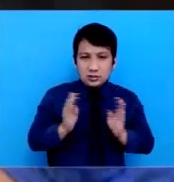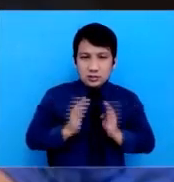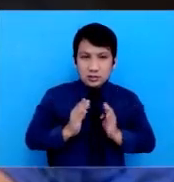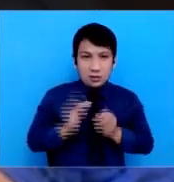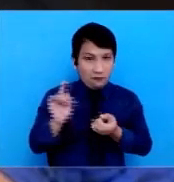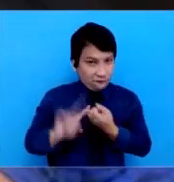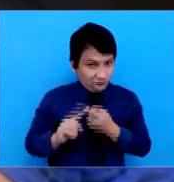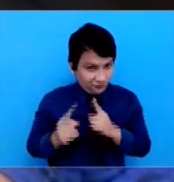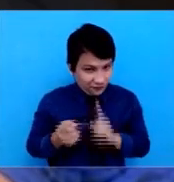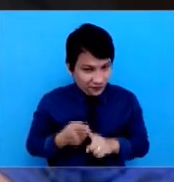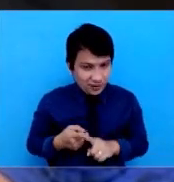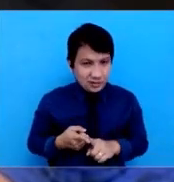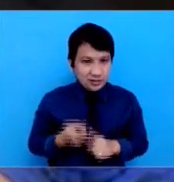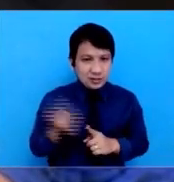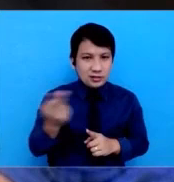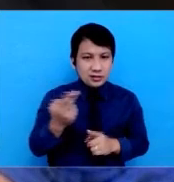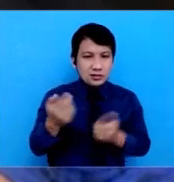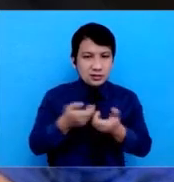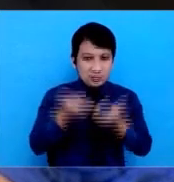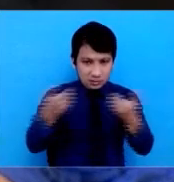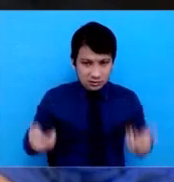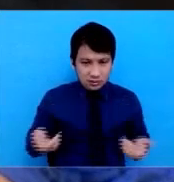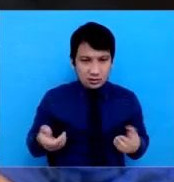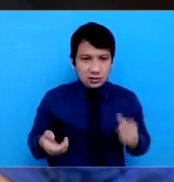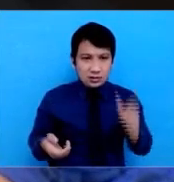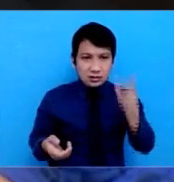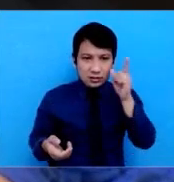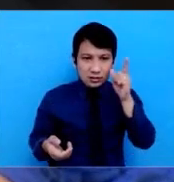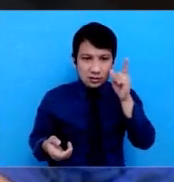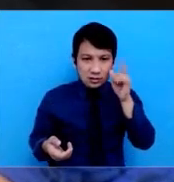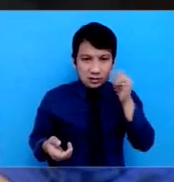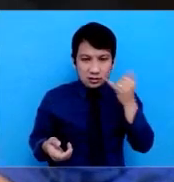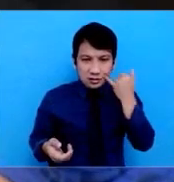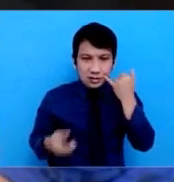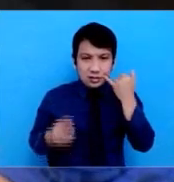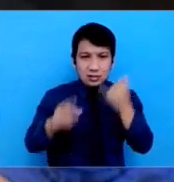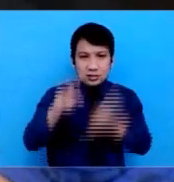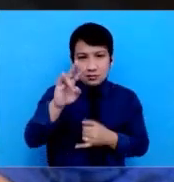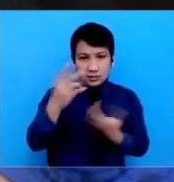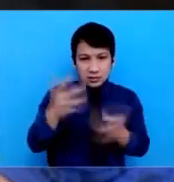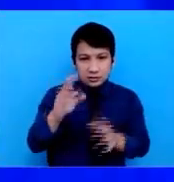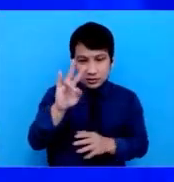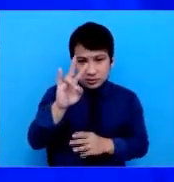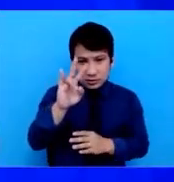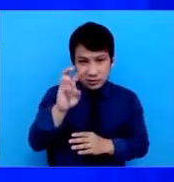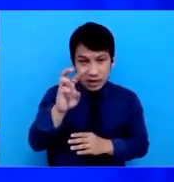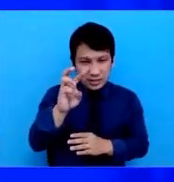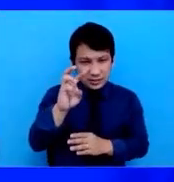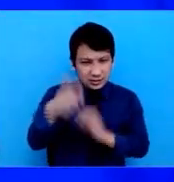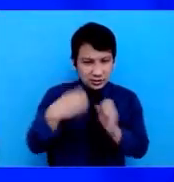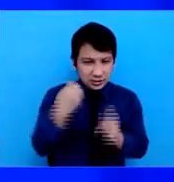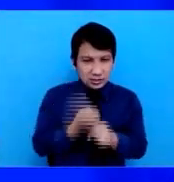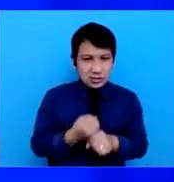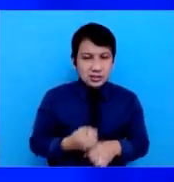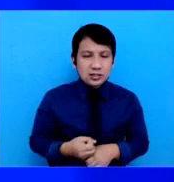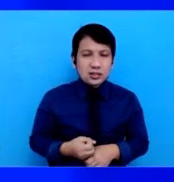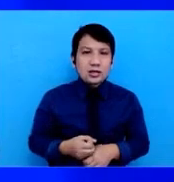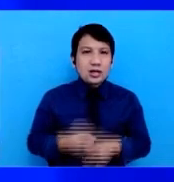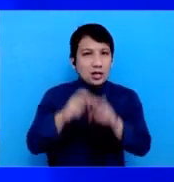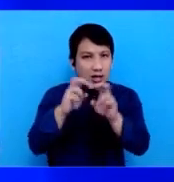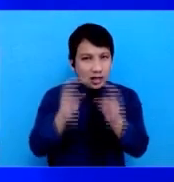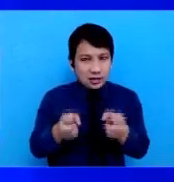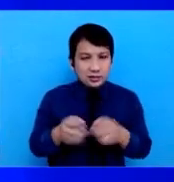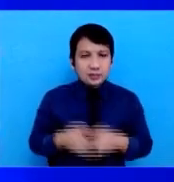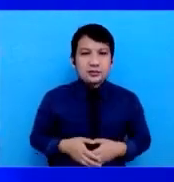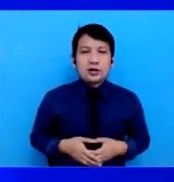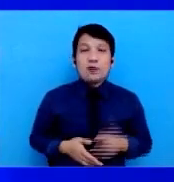friend. Matapos ang hiwalayan nila ni LJ Reyes after 6 years. Top trending din